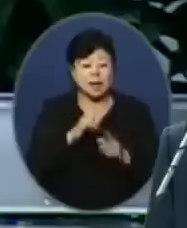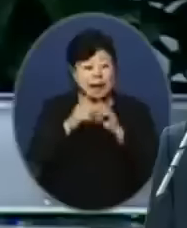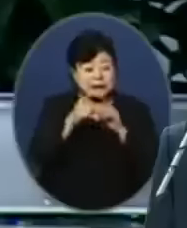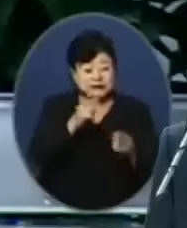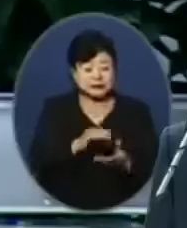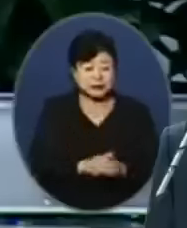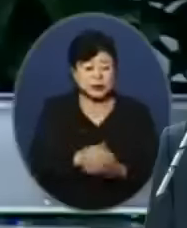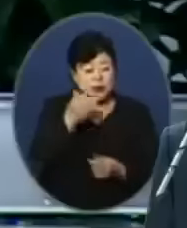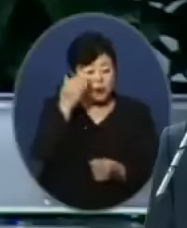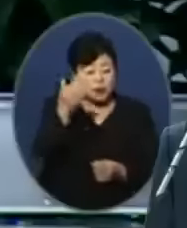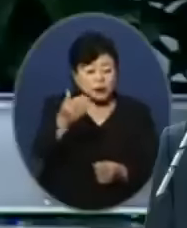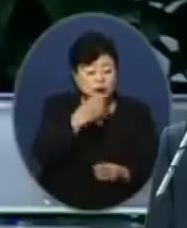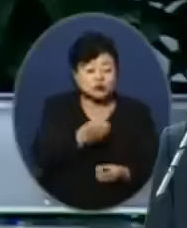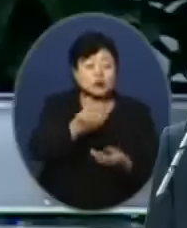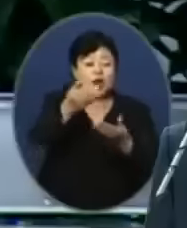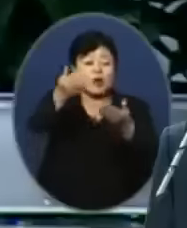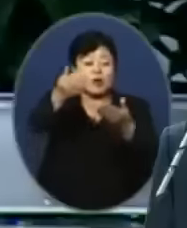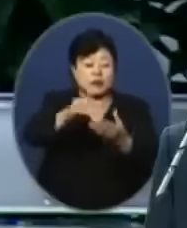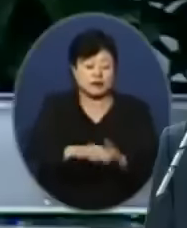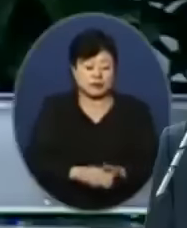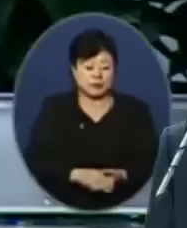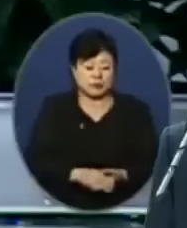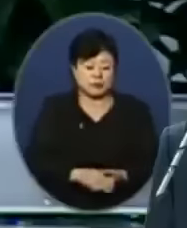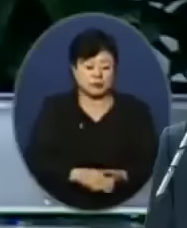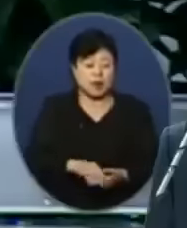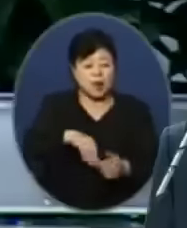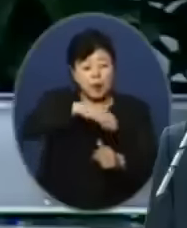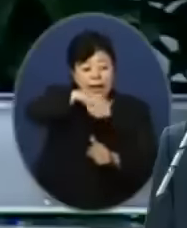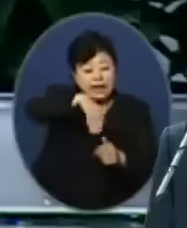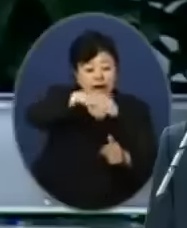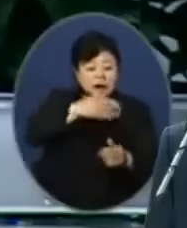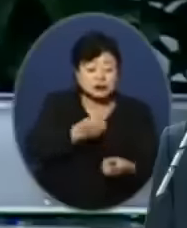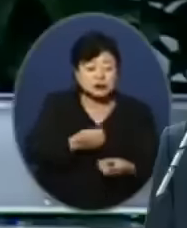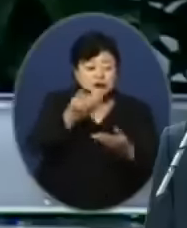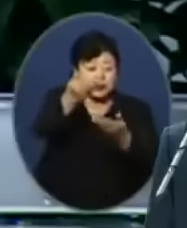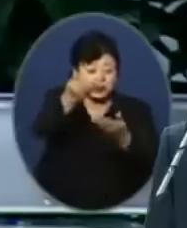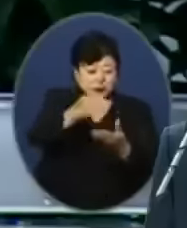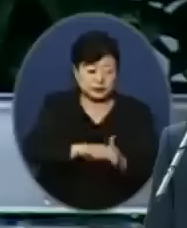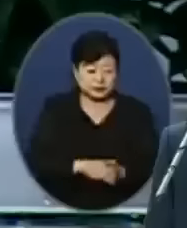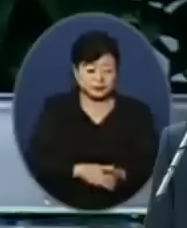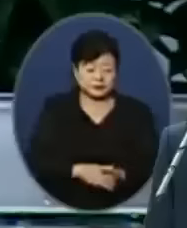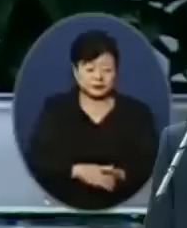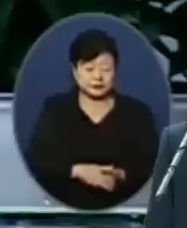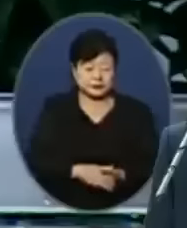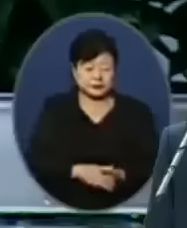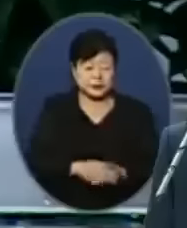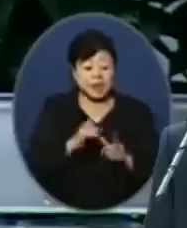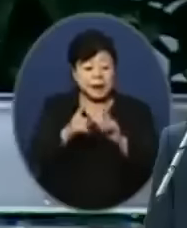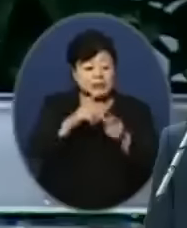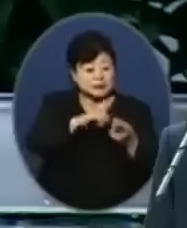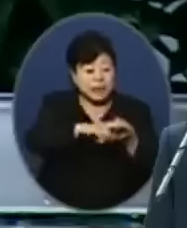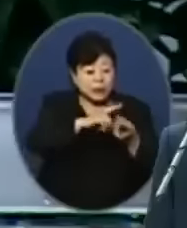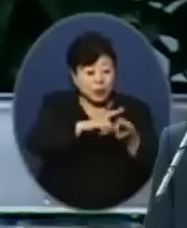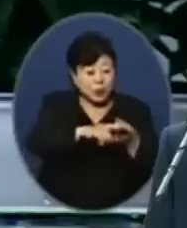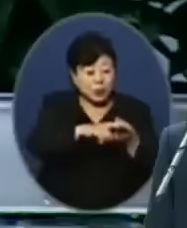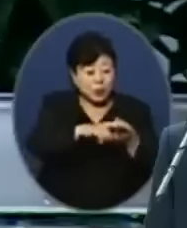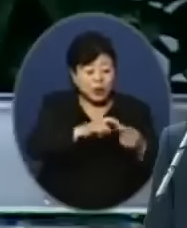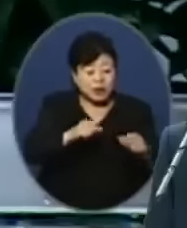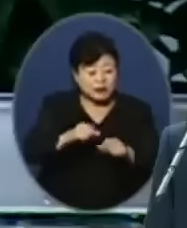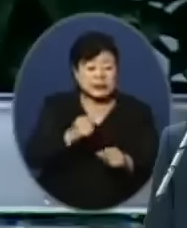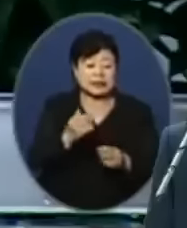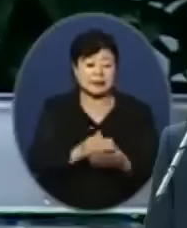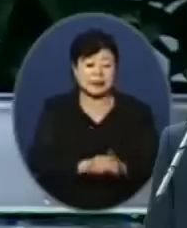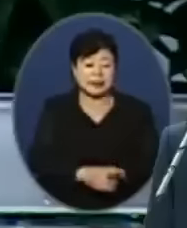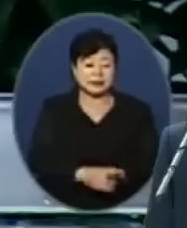말씀으로 여러분을 축복하고 여러분 환경을 축복해 놓으면 그 말씀대로 역사가